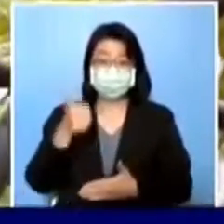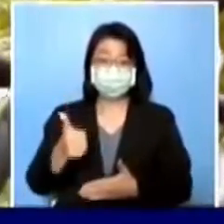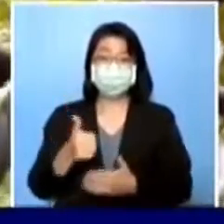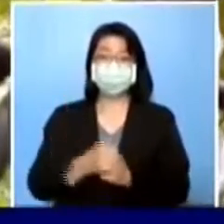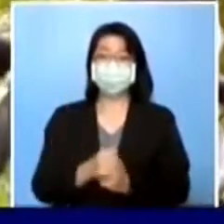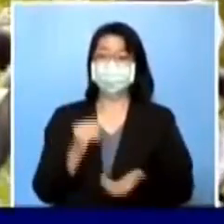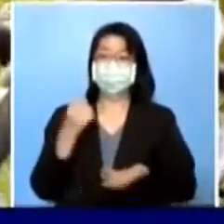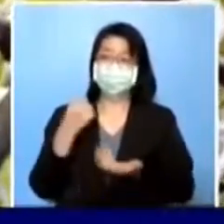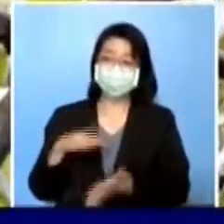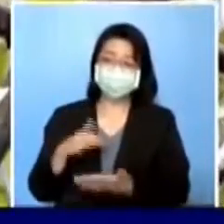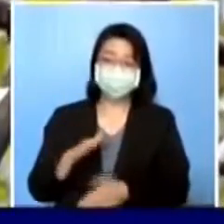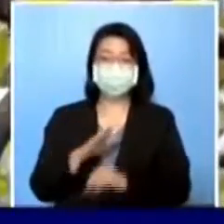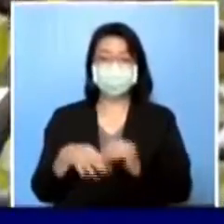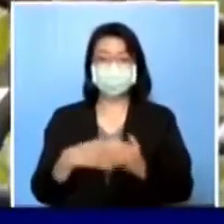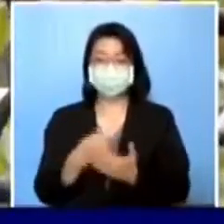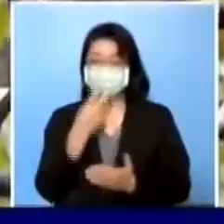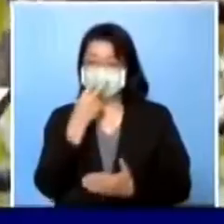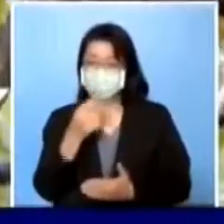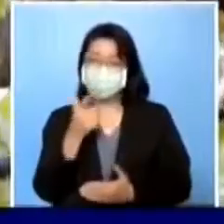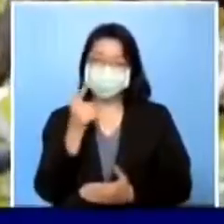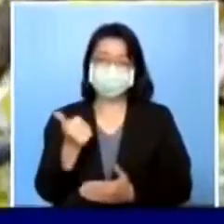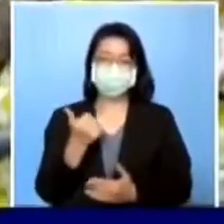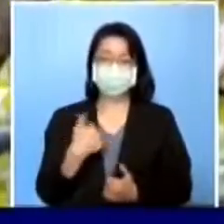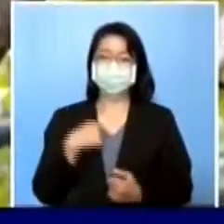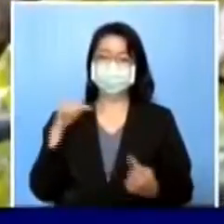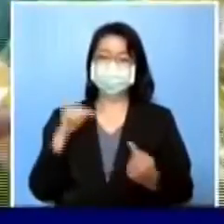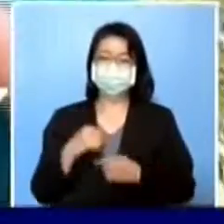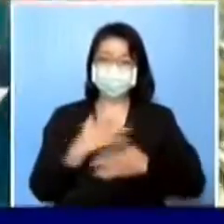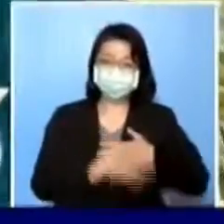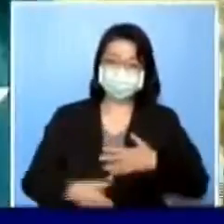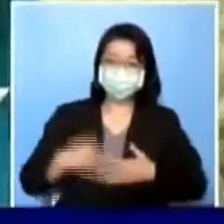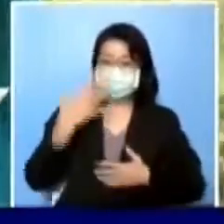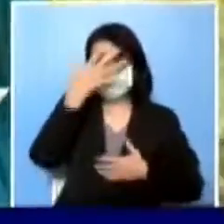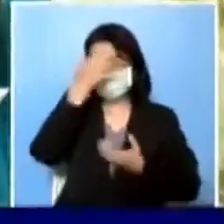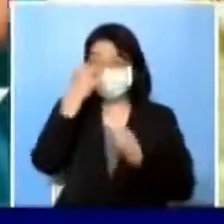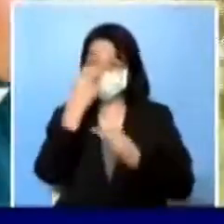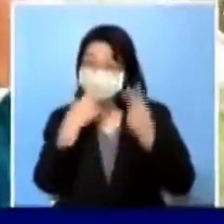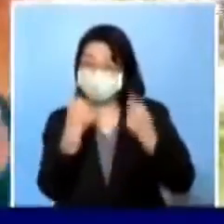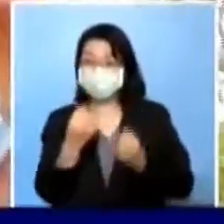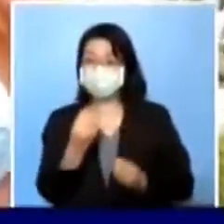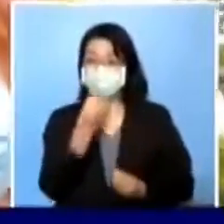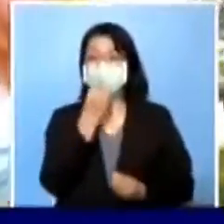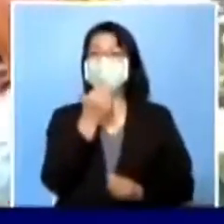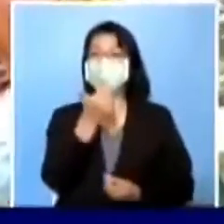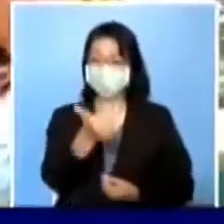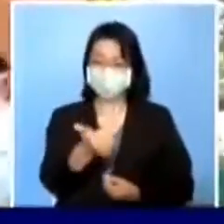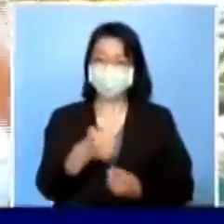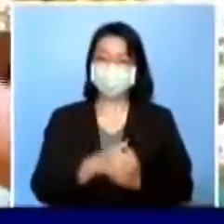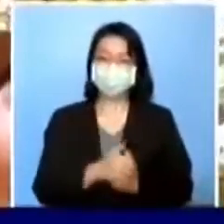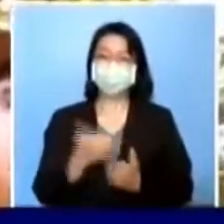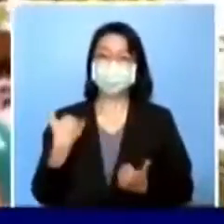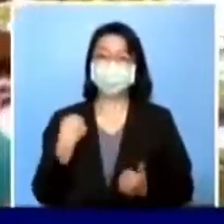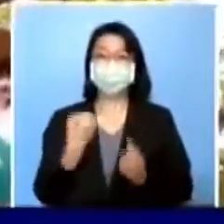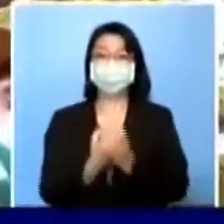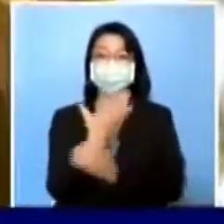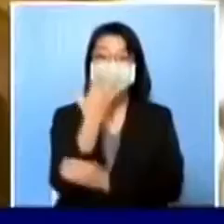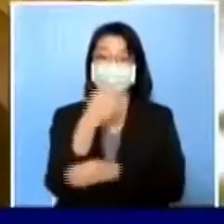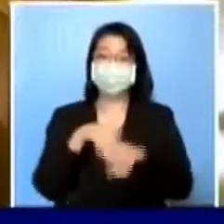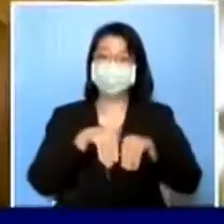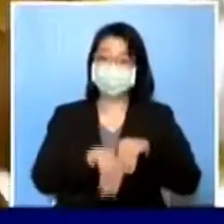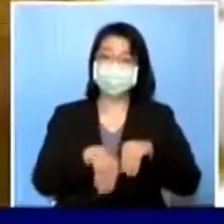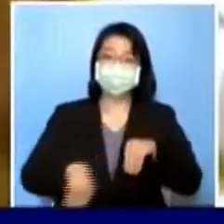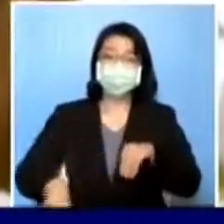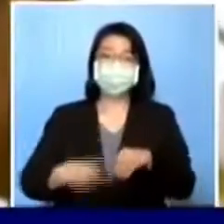จจุบันคำนึงถึงความปลอดภัยและหันมาใส่ใจด้านสุขภาพมากขึ้นนายวุฒิชัยสุวรรณเกษตรกรเจ้าของสวนเล่าว่